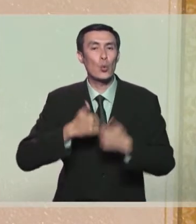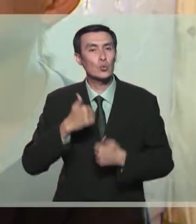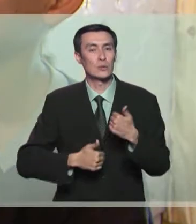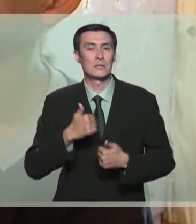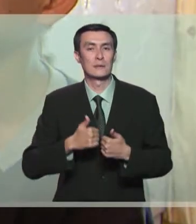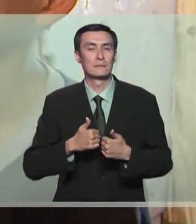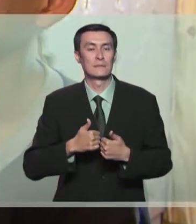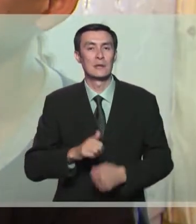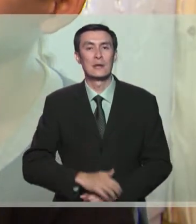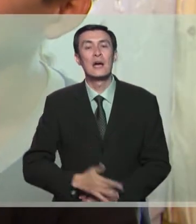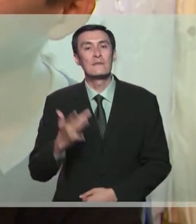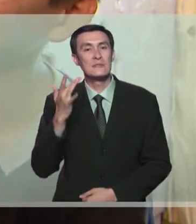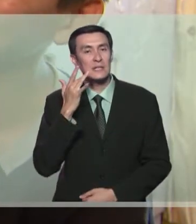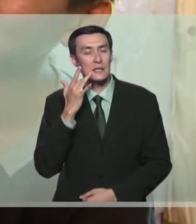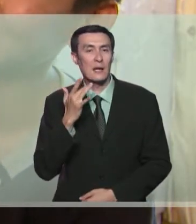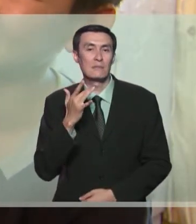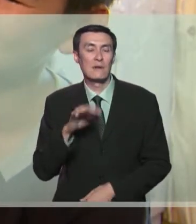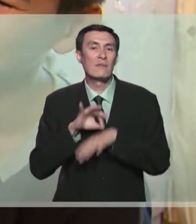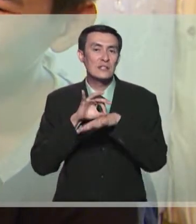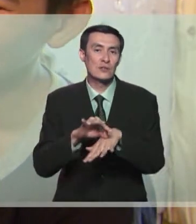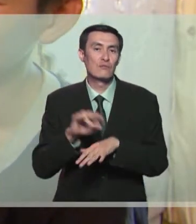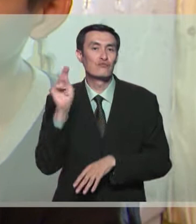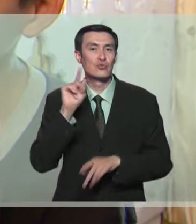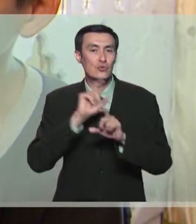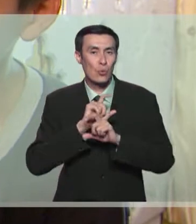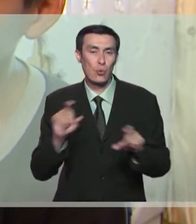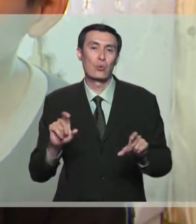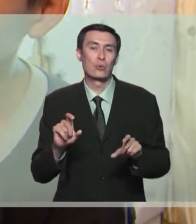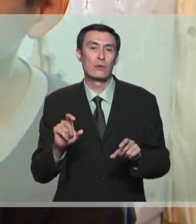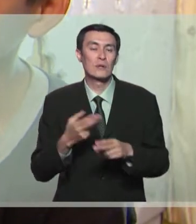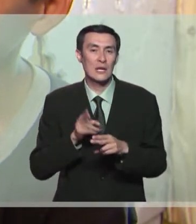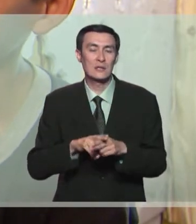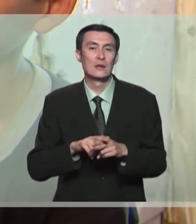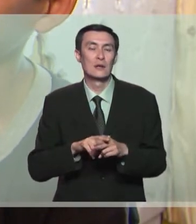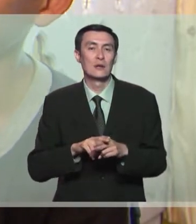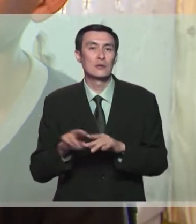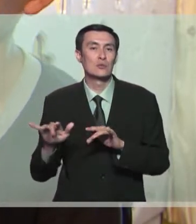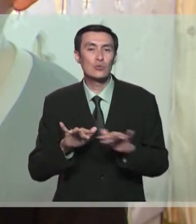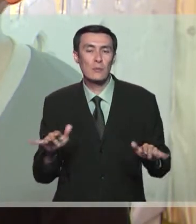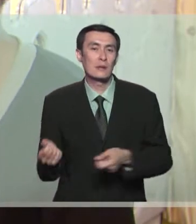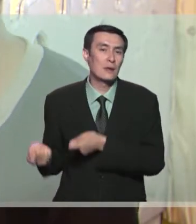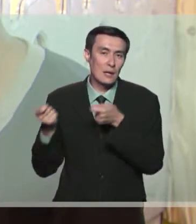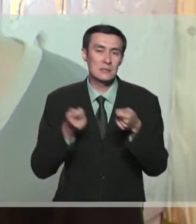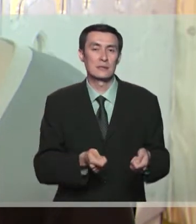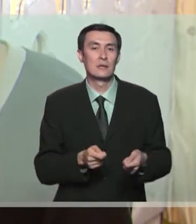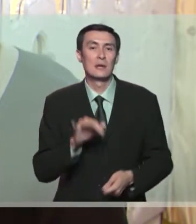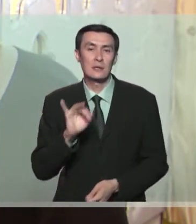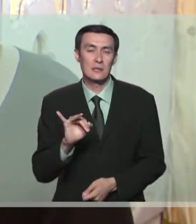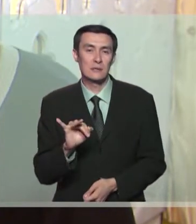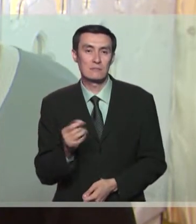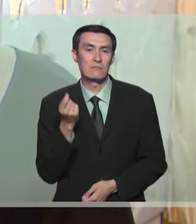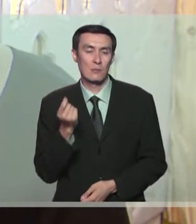конкурсах. Всегда возил на школу этот инструмент и таскал. И немножко